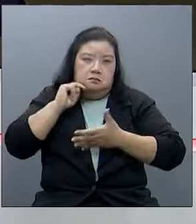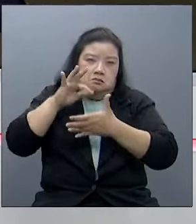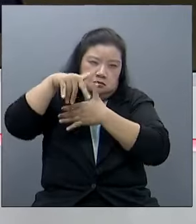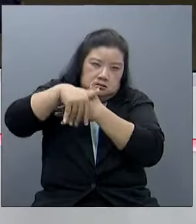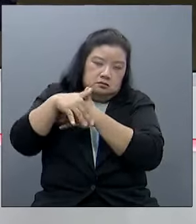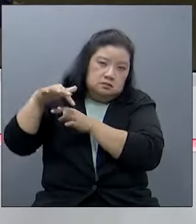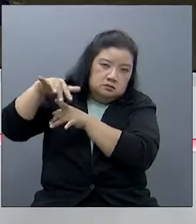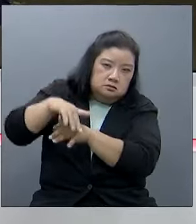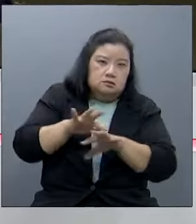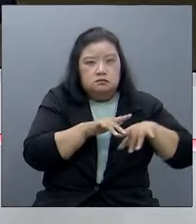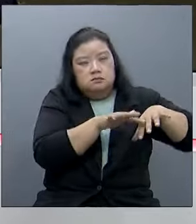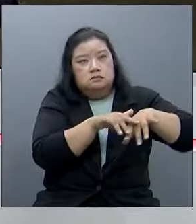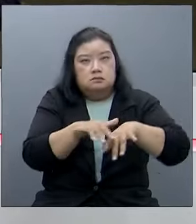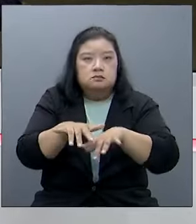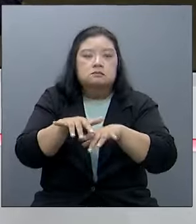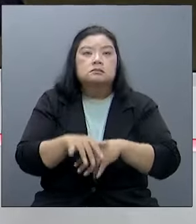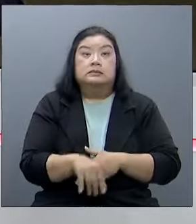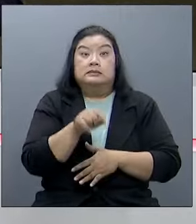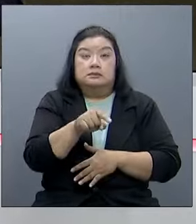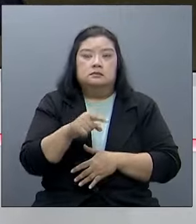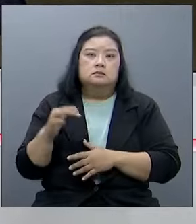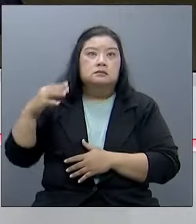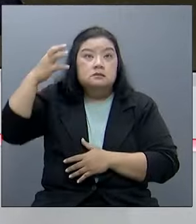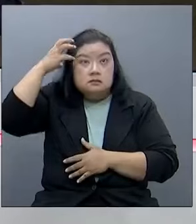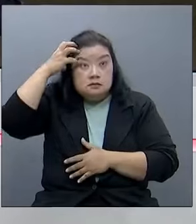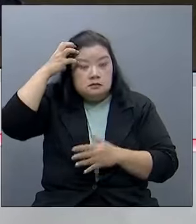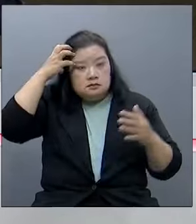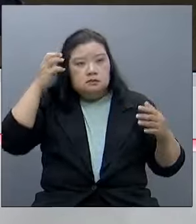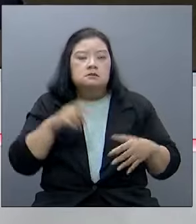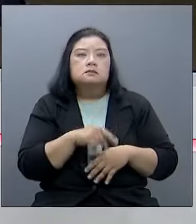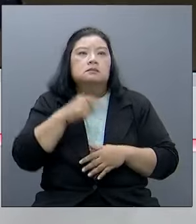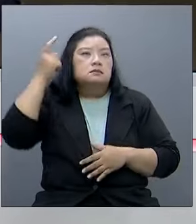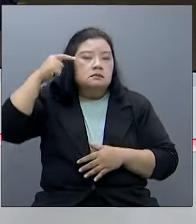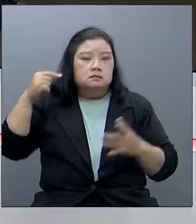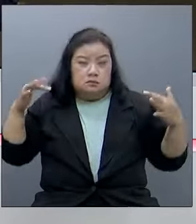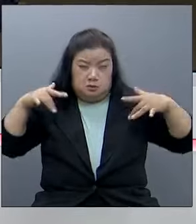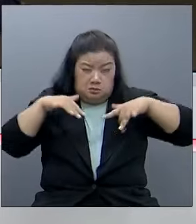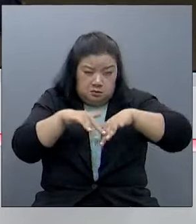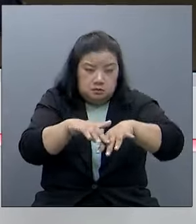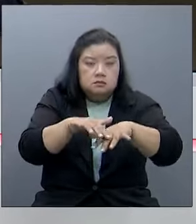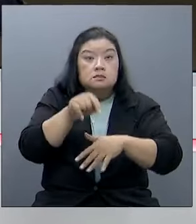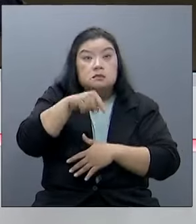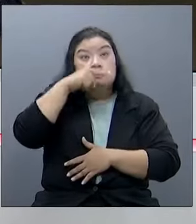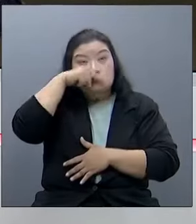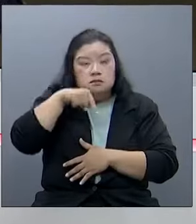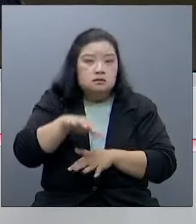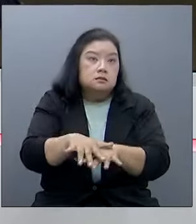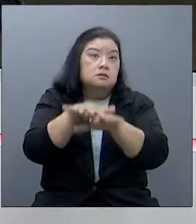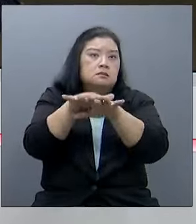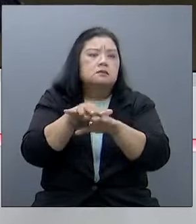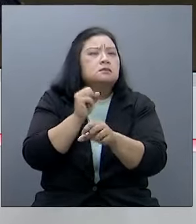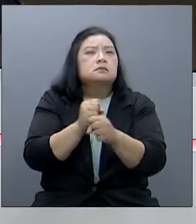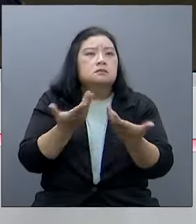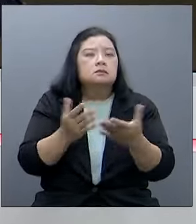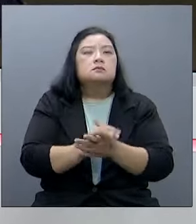ให้มีน้ำไหเข้ามาในไทยมาเจอกับเหตุการณในลษณะค้ายคล้ายกได้อีกและเราจะต้องจัดการกับเรื่องนี้อย่างไรที่